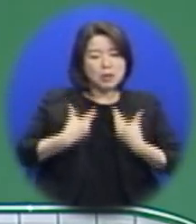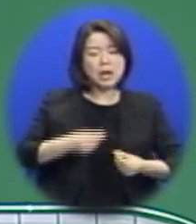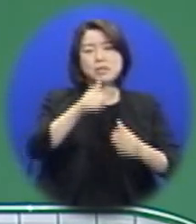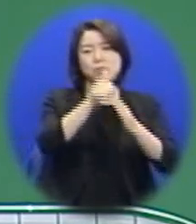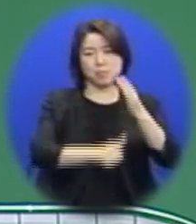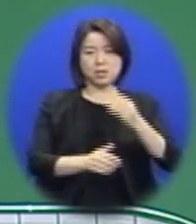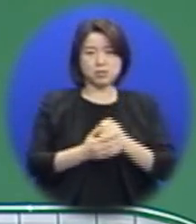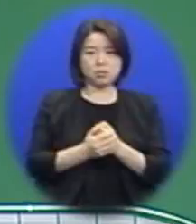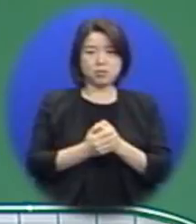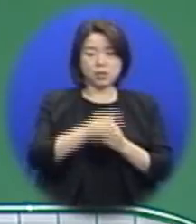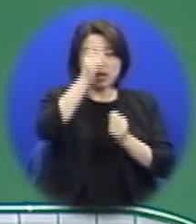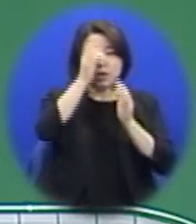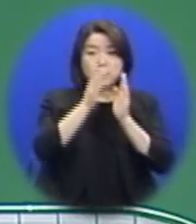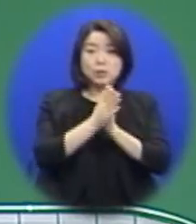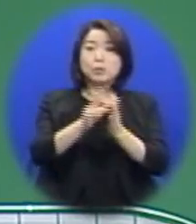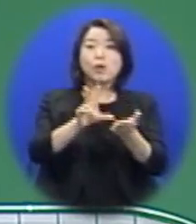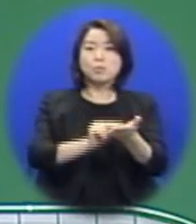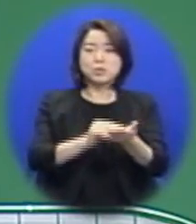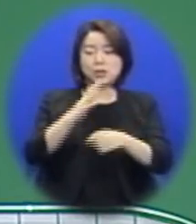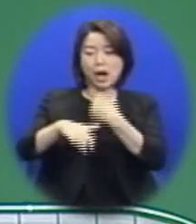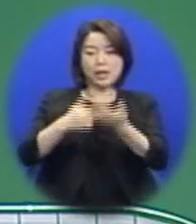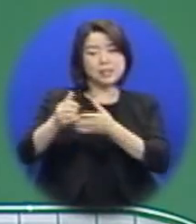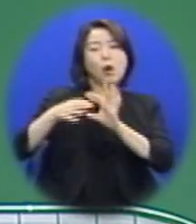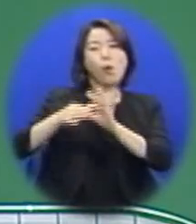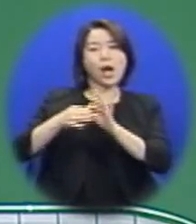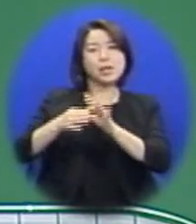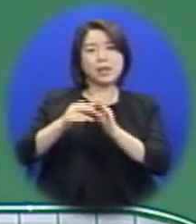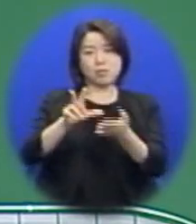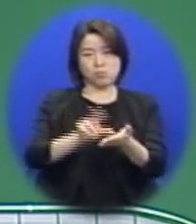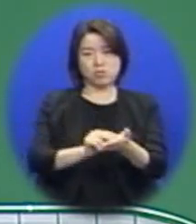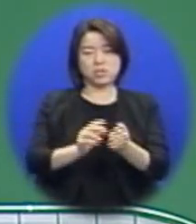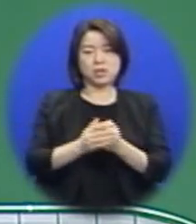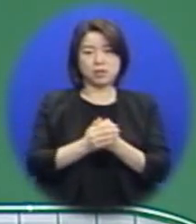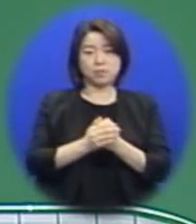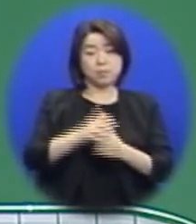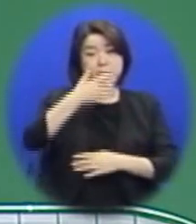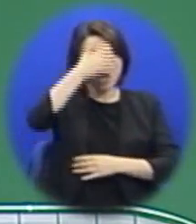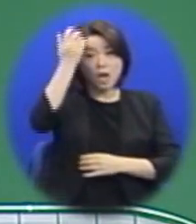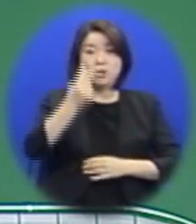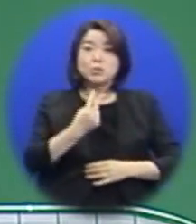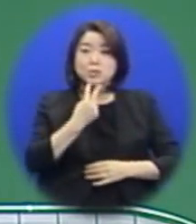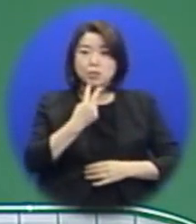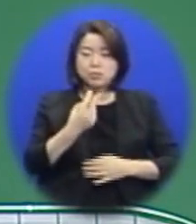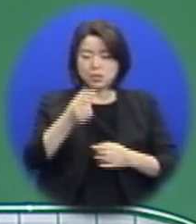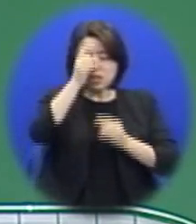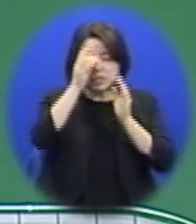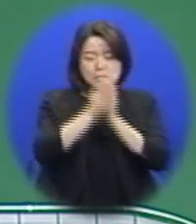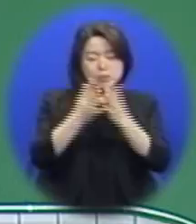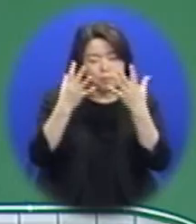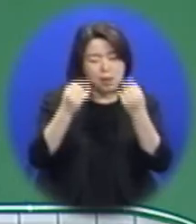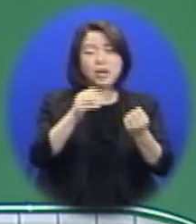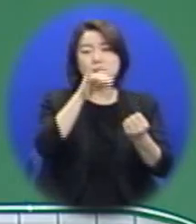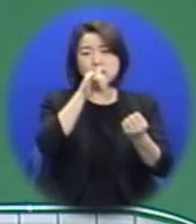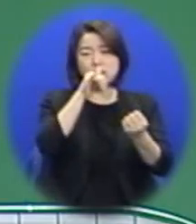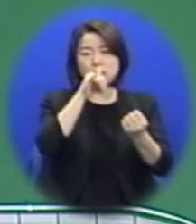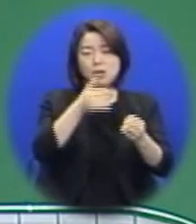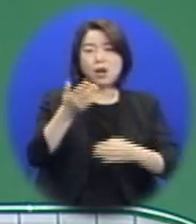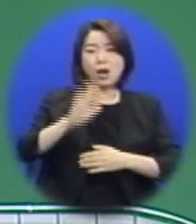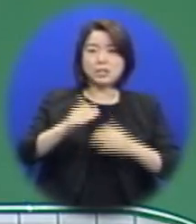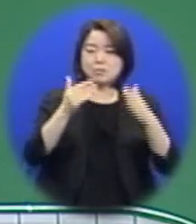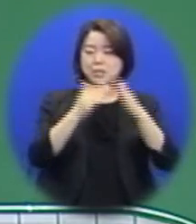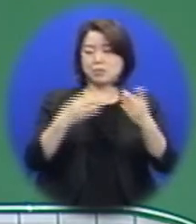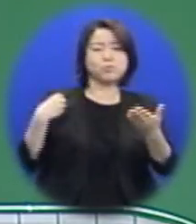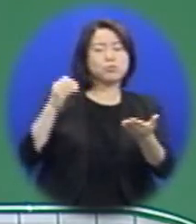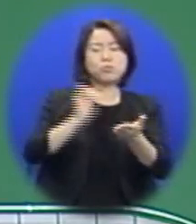기도의 문제는 하나님과 관계의 문제예요. 요셉은 그렇게 기도 많이 했지만 그는 집으로